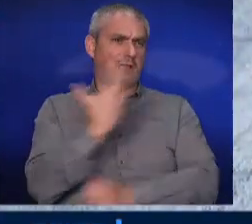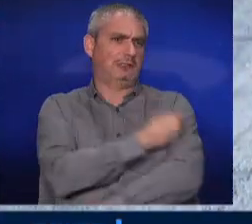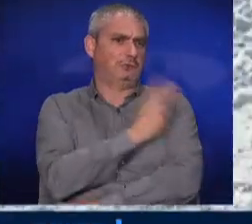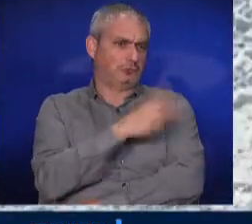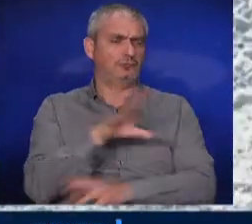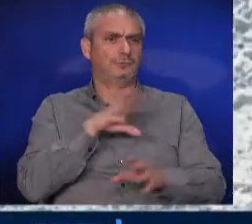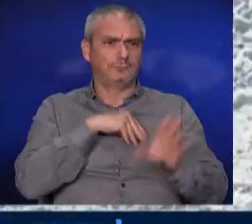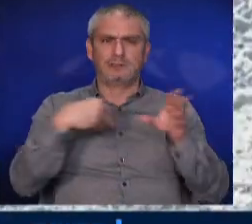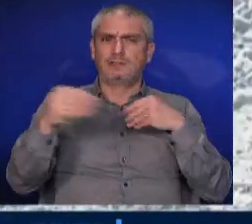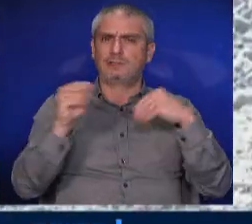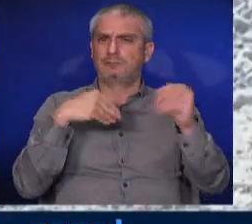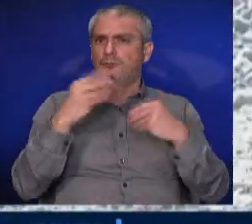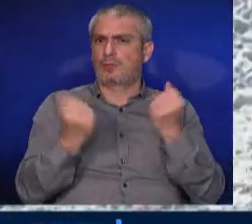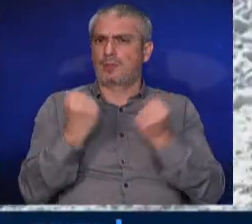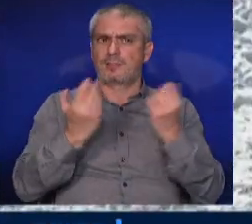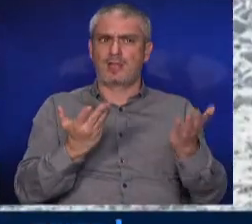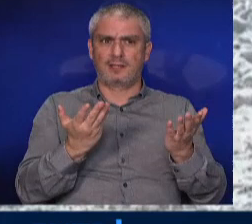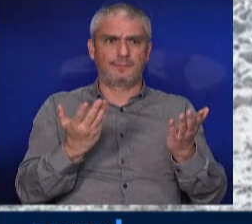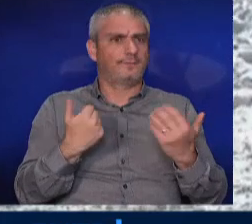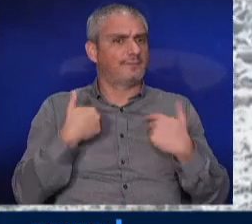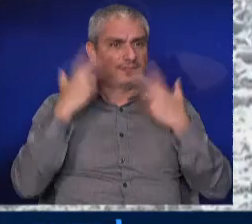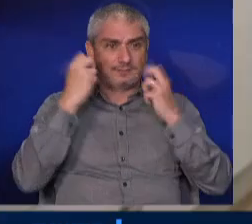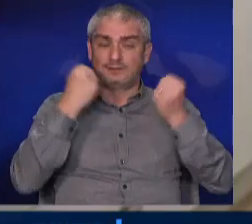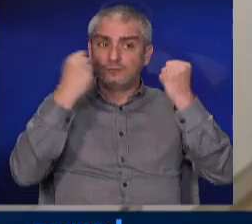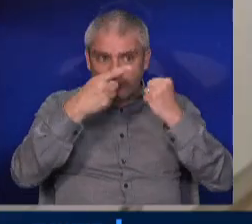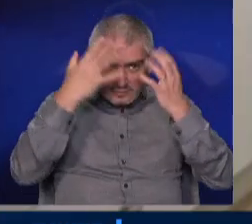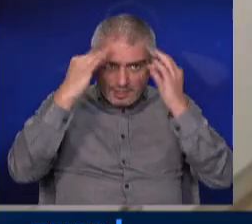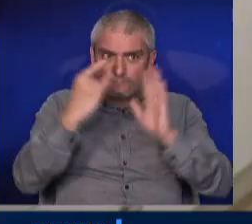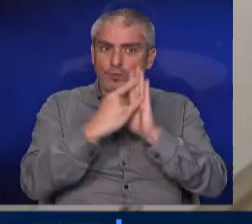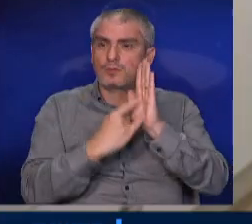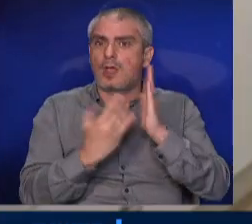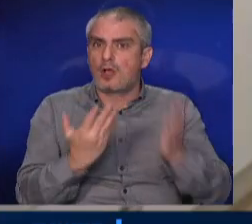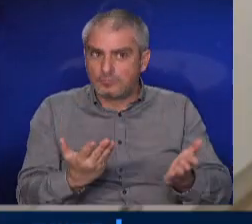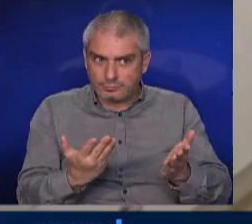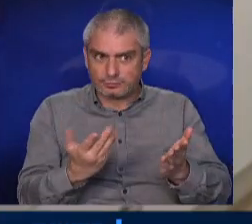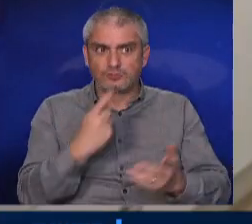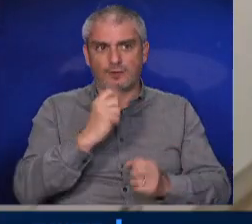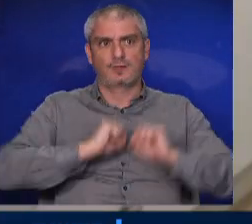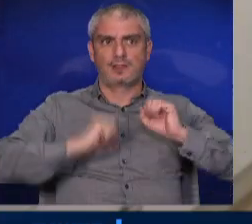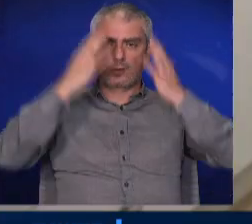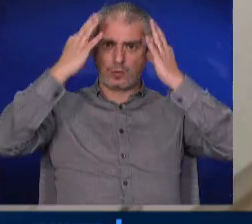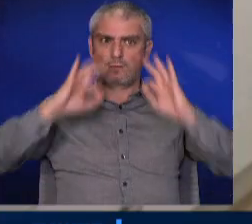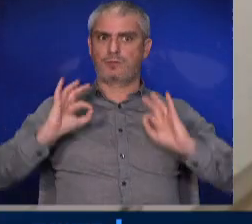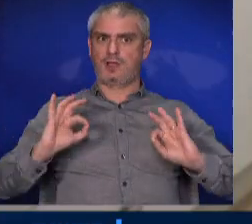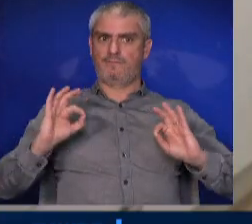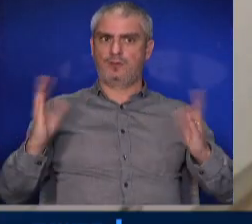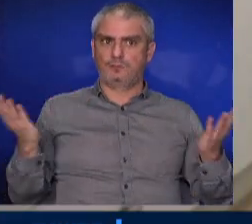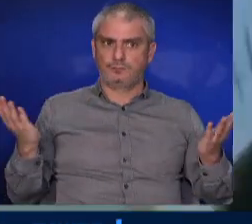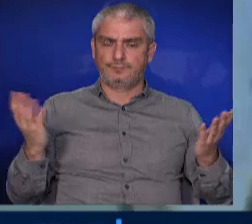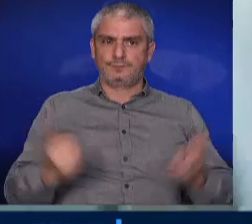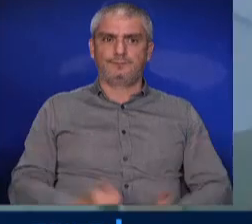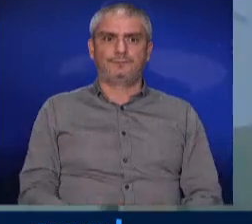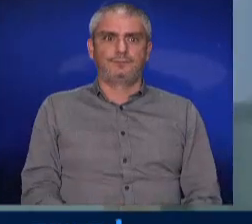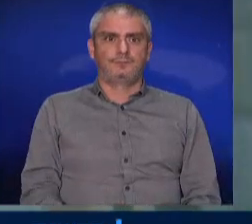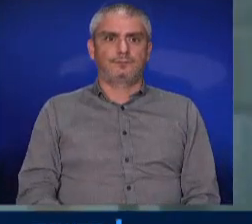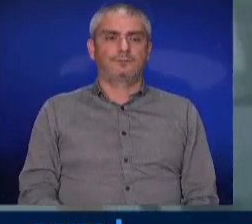גילו גמישות כלפי הנהגים. I expect that protesters will respect the rule of law, they'll be respectful.